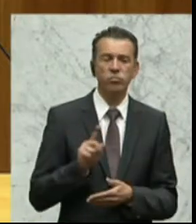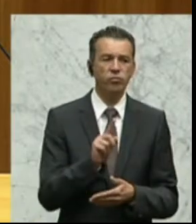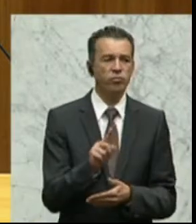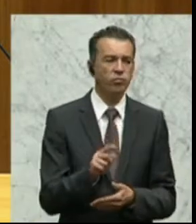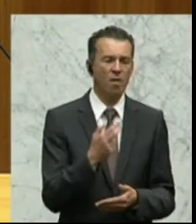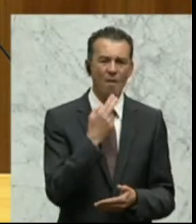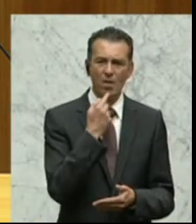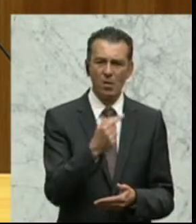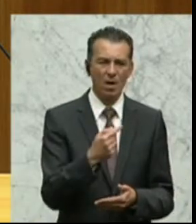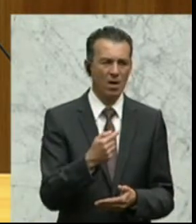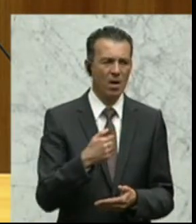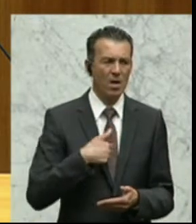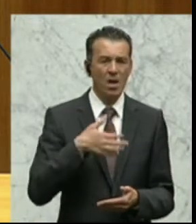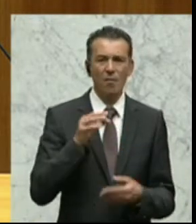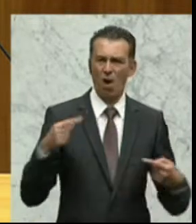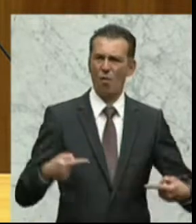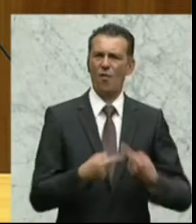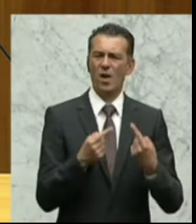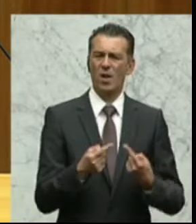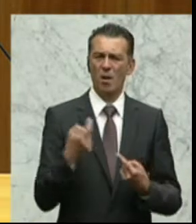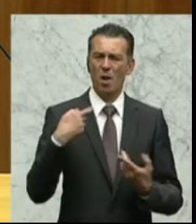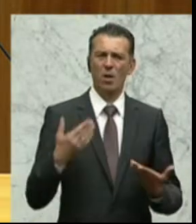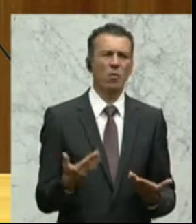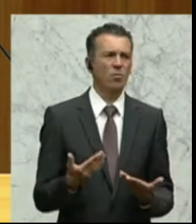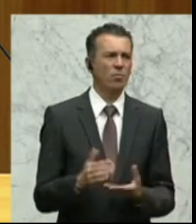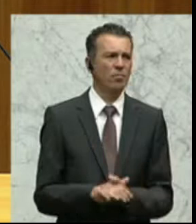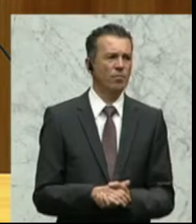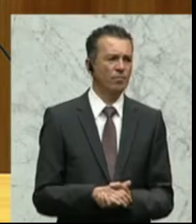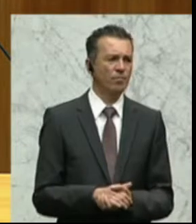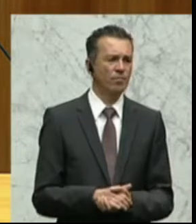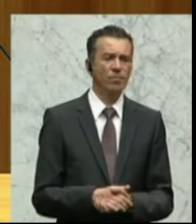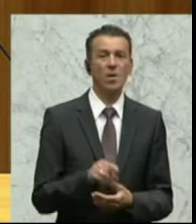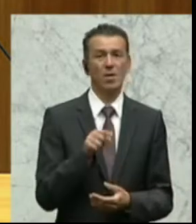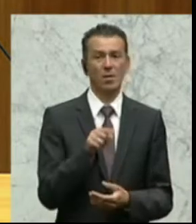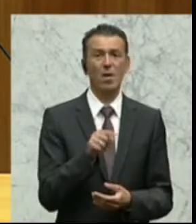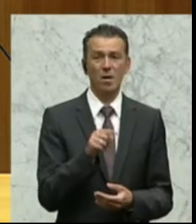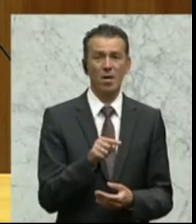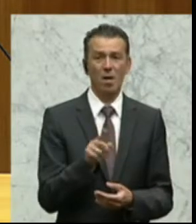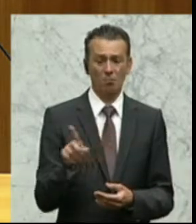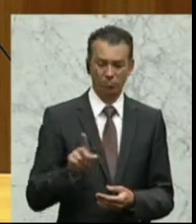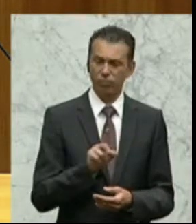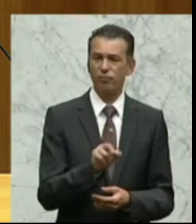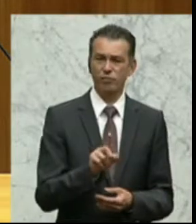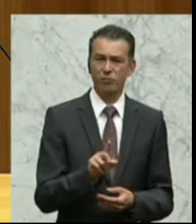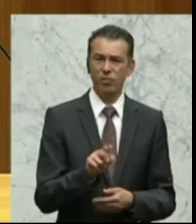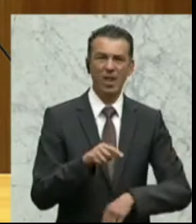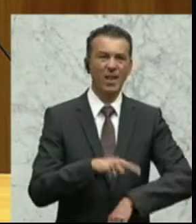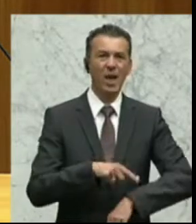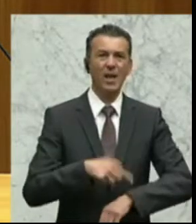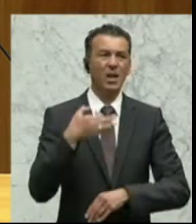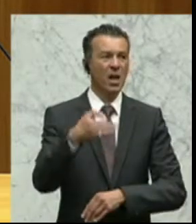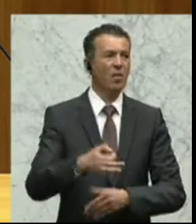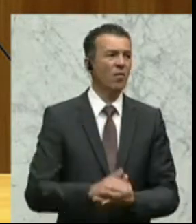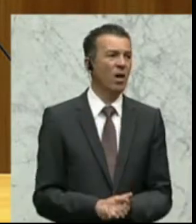eine frauenfeindliche Position habe. Aber Sie stellen sich hierher, machen eine dringliche Anfrage mit